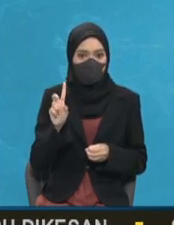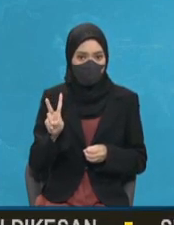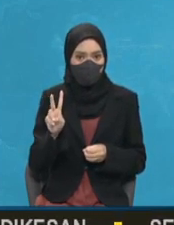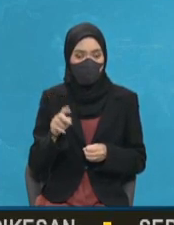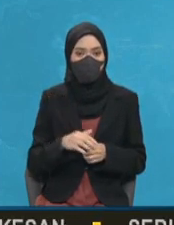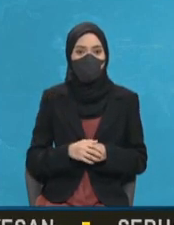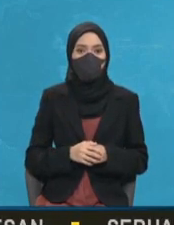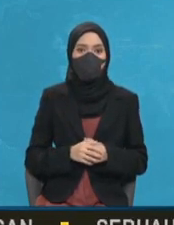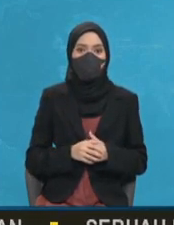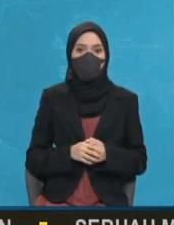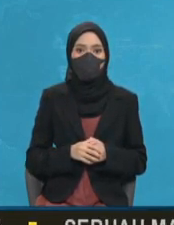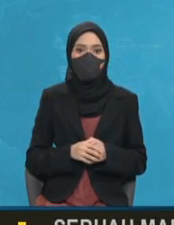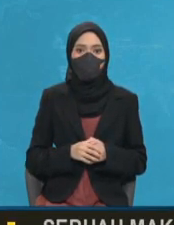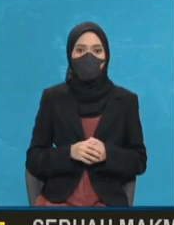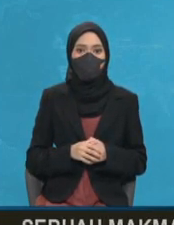waktu bekerja